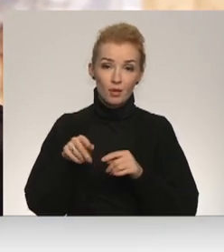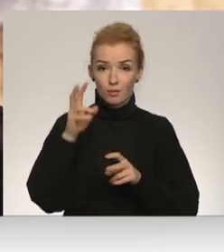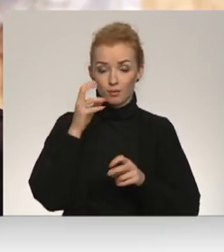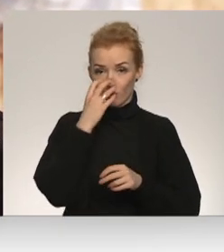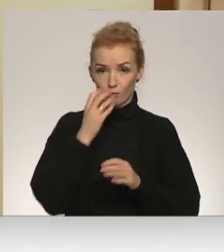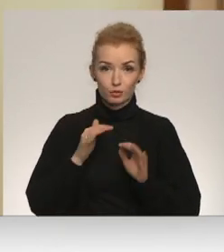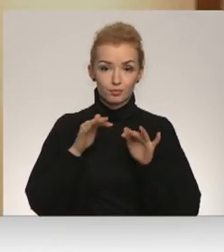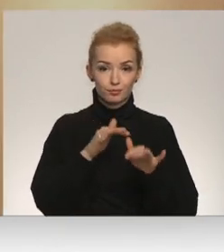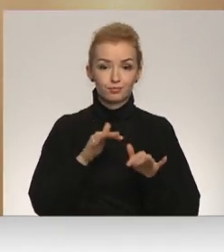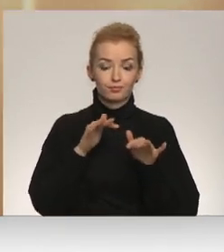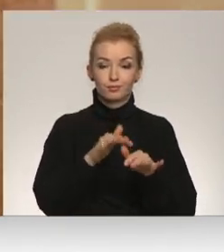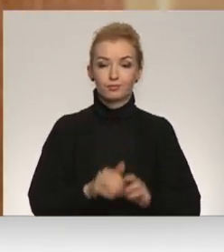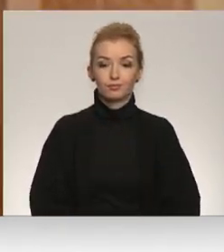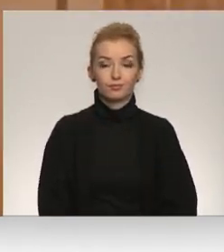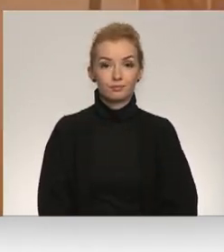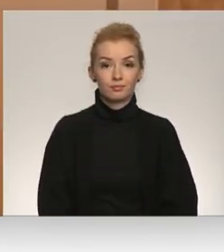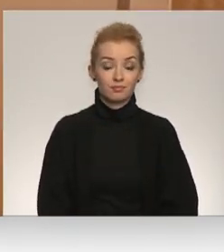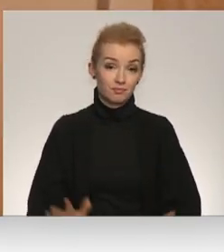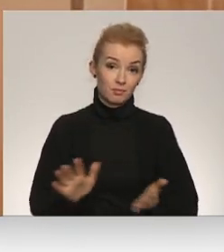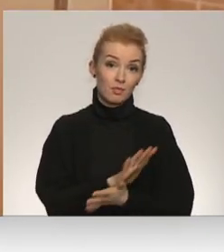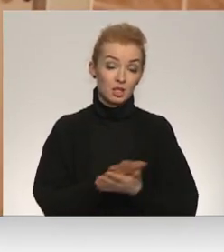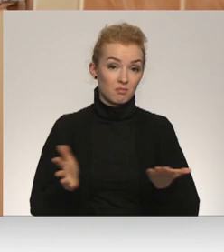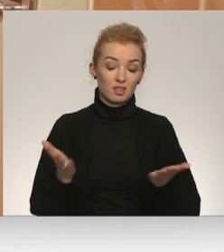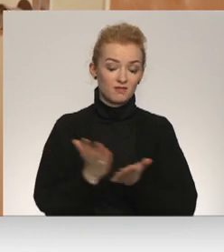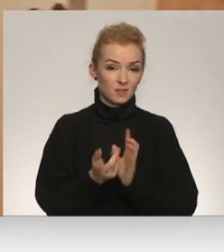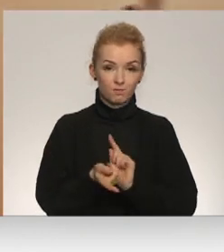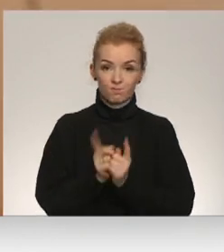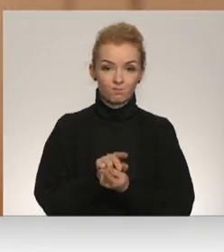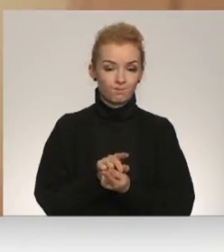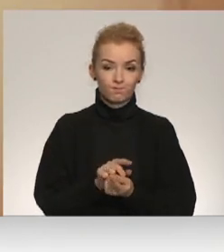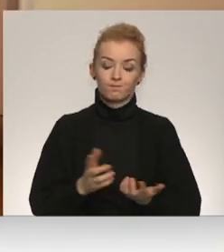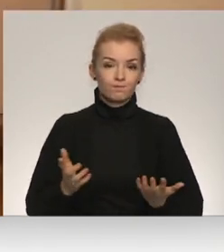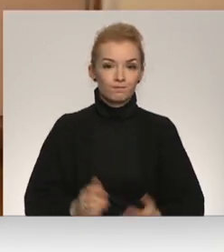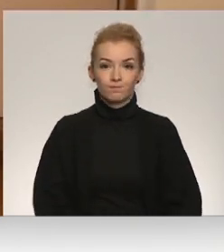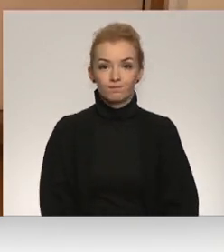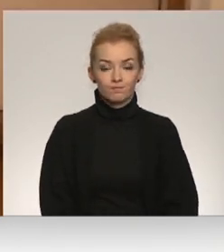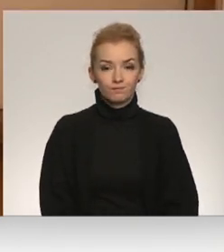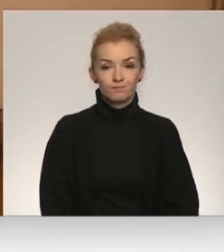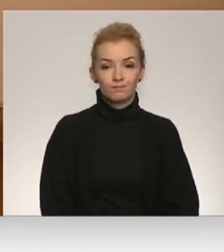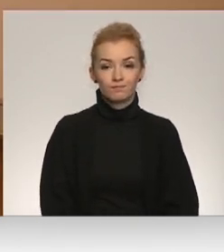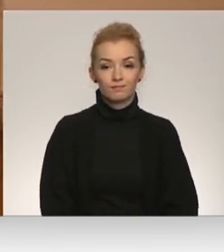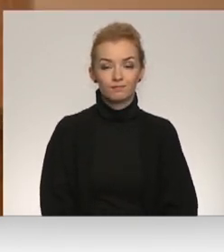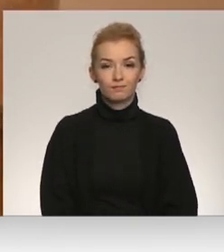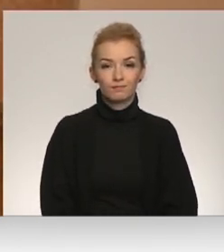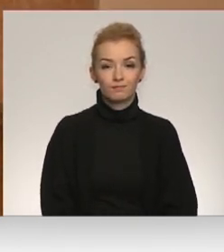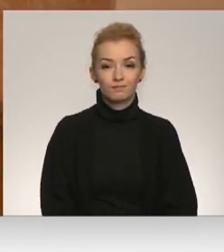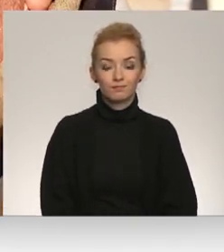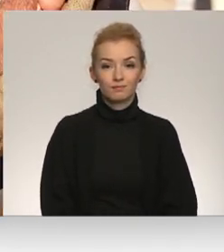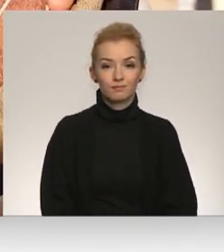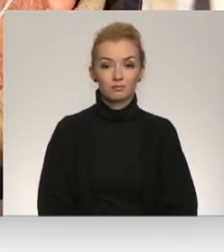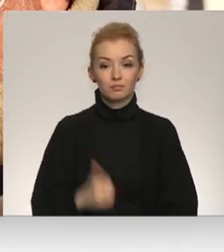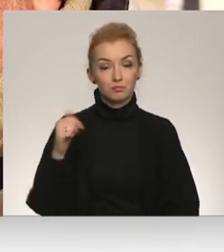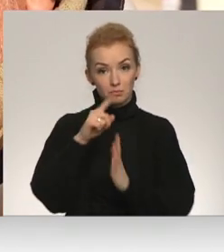grozās. Jaunatnieņi, kā saka, bez maksas palika, tā izsaka. Rasties. No